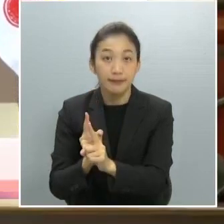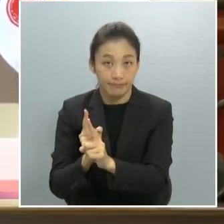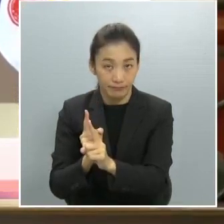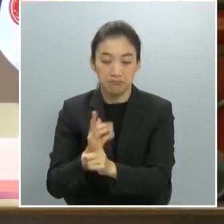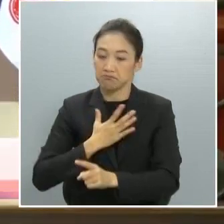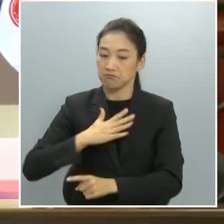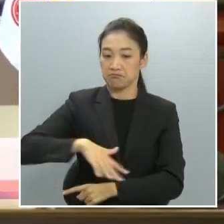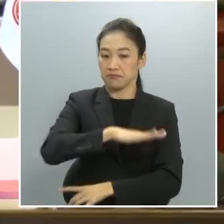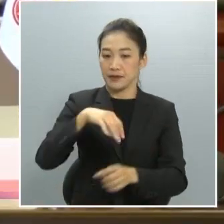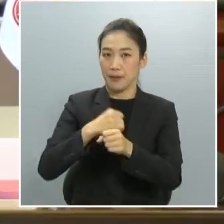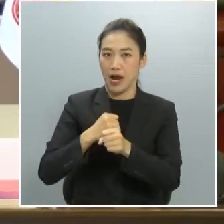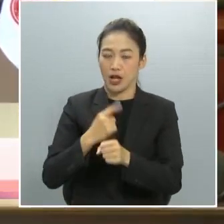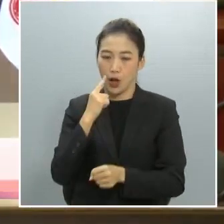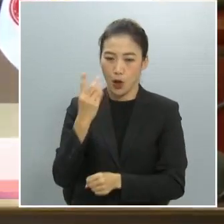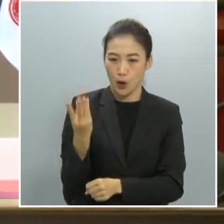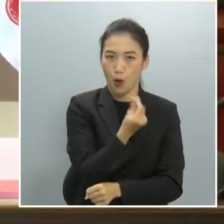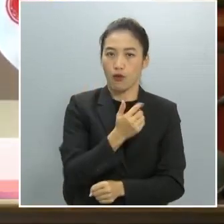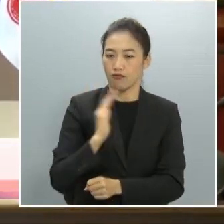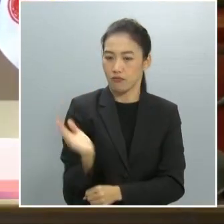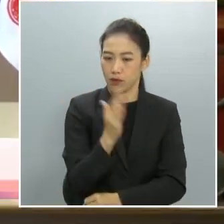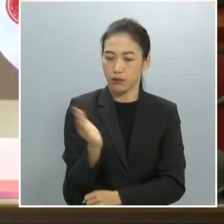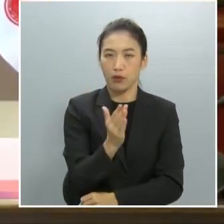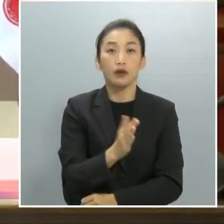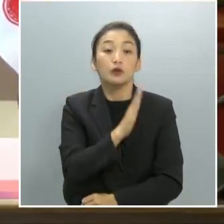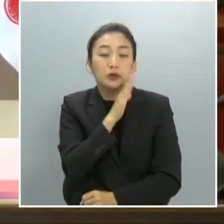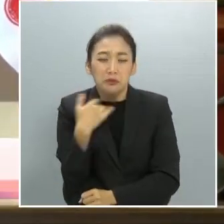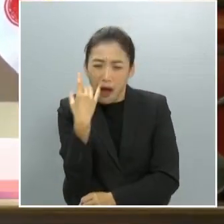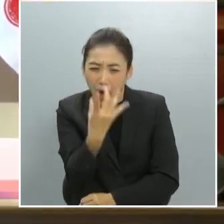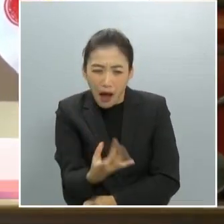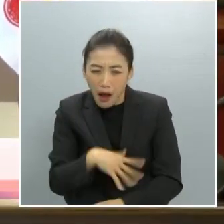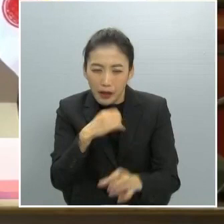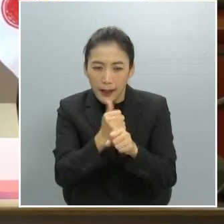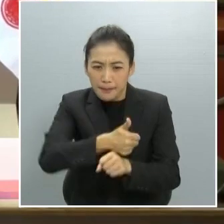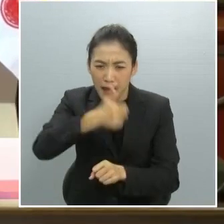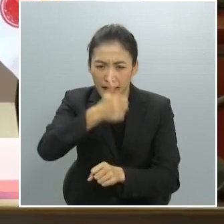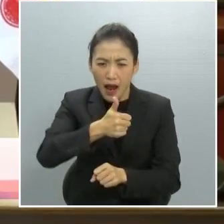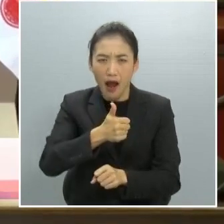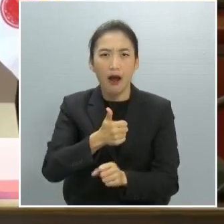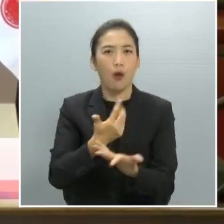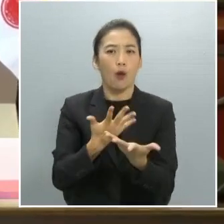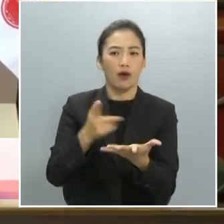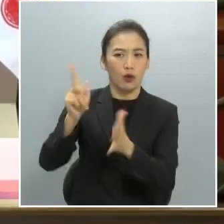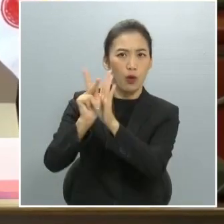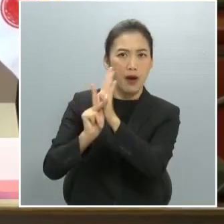ยความรวดเร็วเดี๋ยวผมมีแล้วอะไรที่เราทำได้ก่อนโดยไม่ติดข้อกฎหมาย